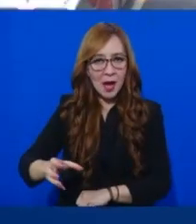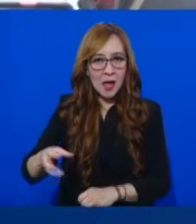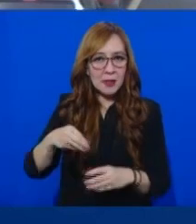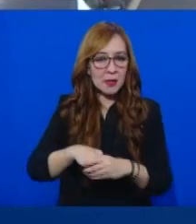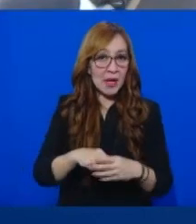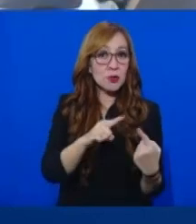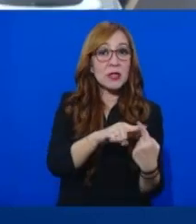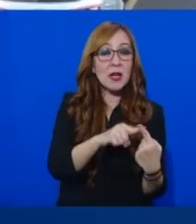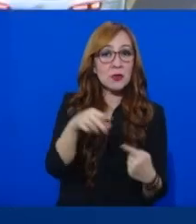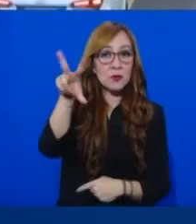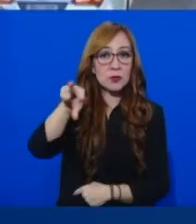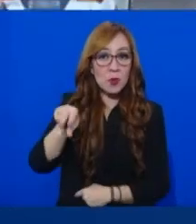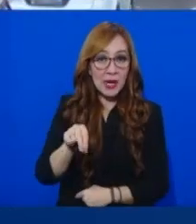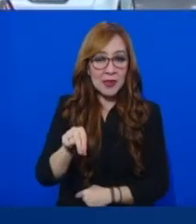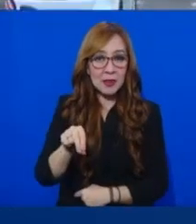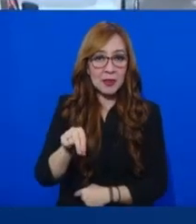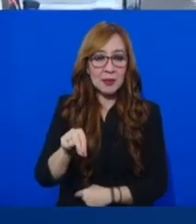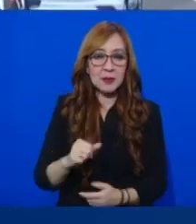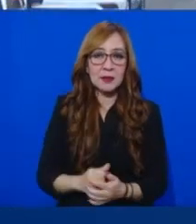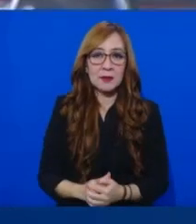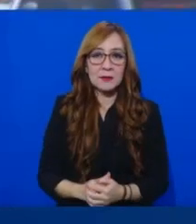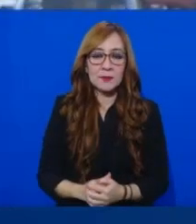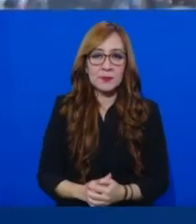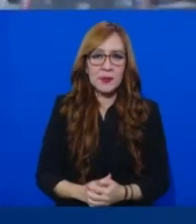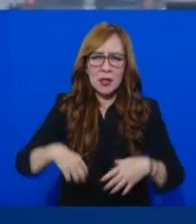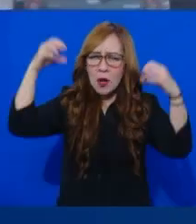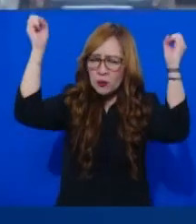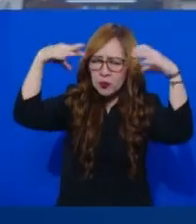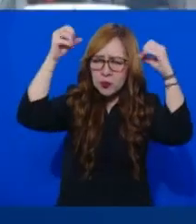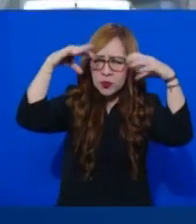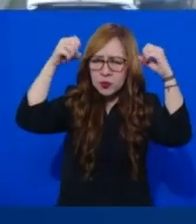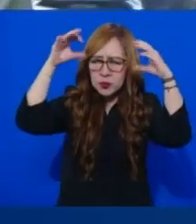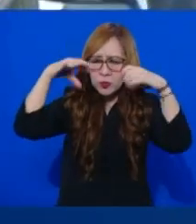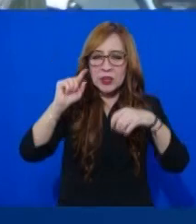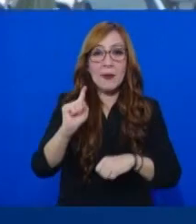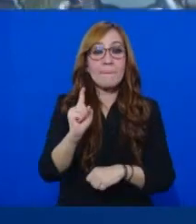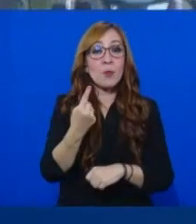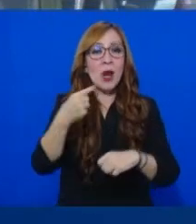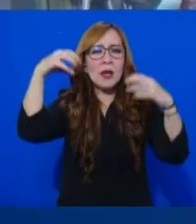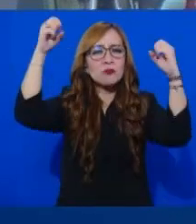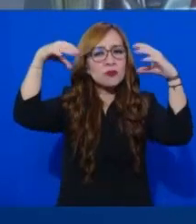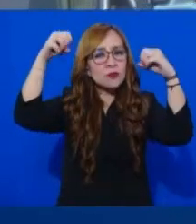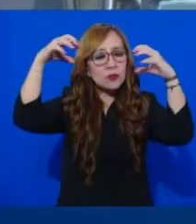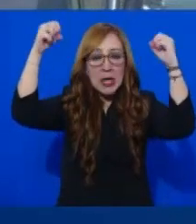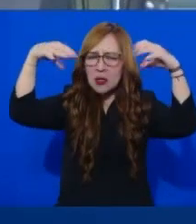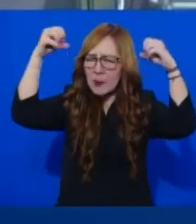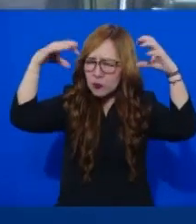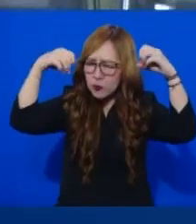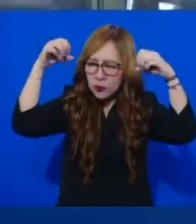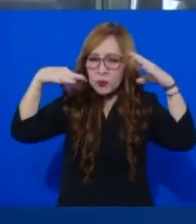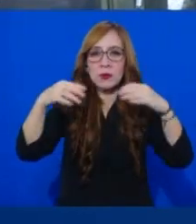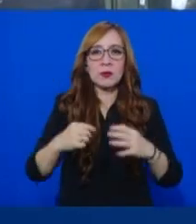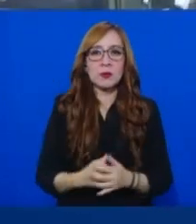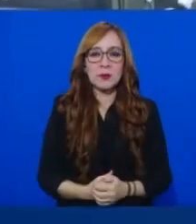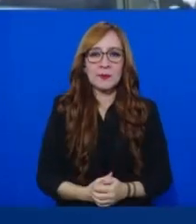satunya yaitu Jawa Barat, di mana akan ada intensitas hujan mulai dari sedang, lebat, dan hingga sangat lebat. Nah, intensitas